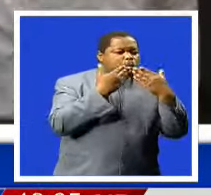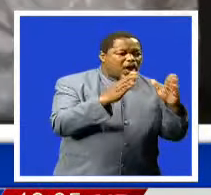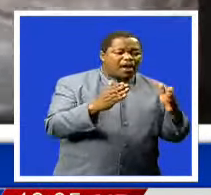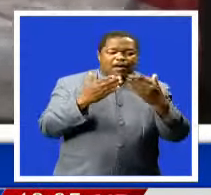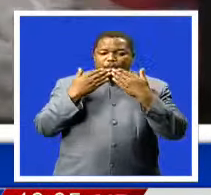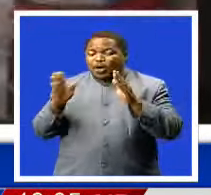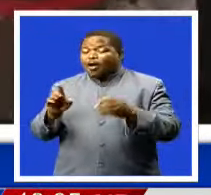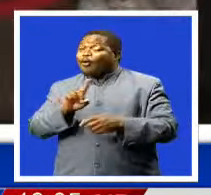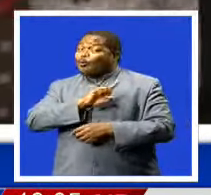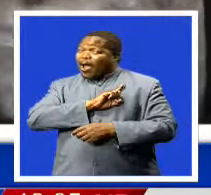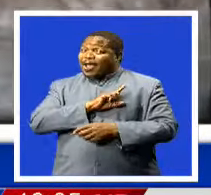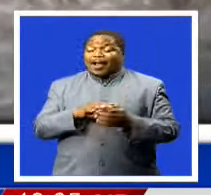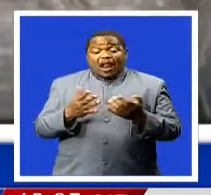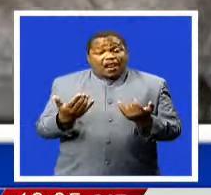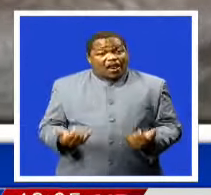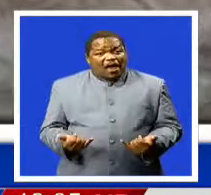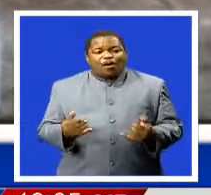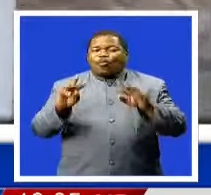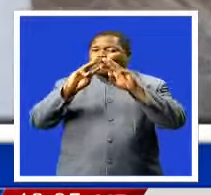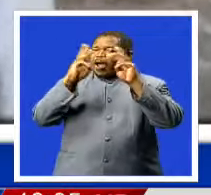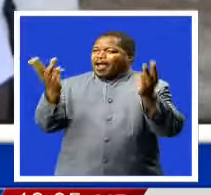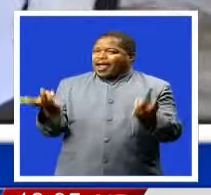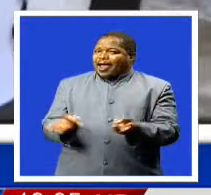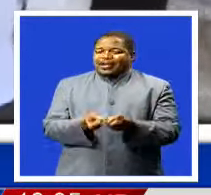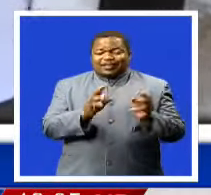yemnotho olondengantengako emhlabeni wonke.